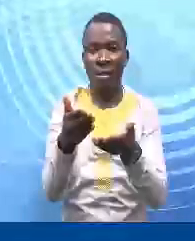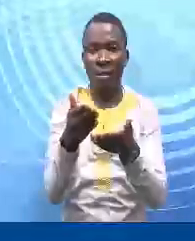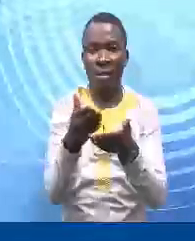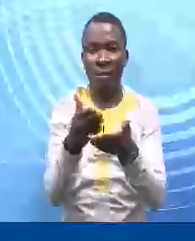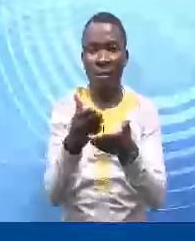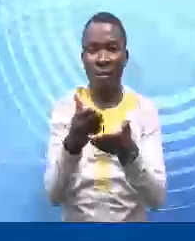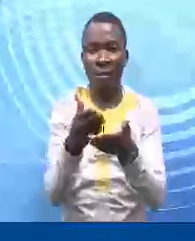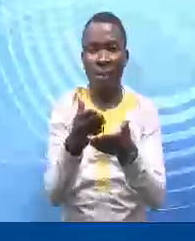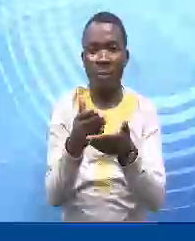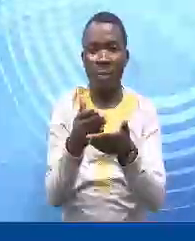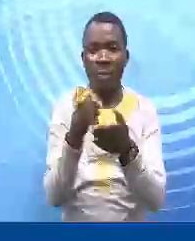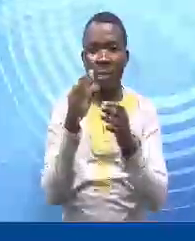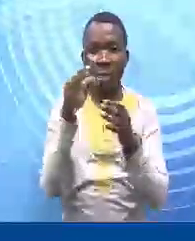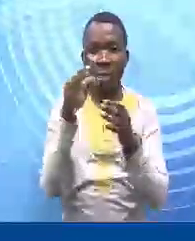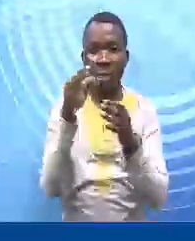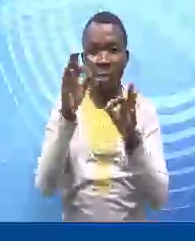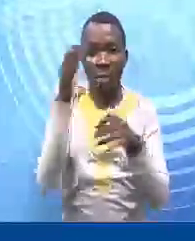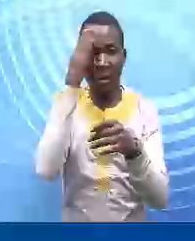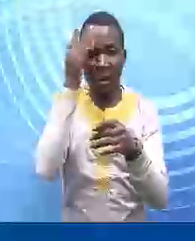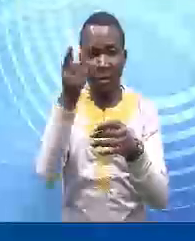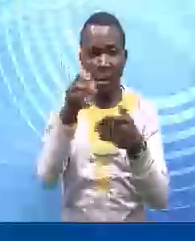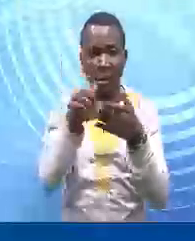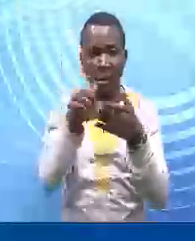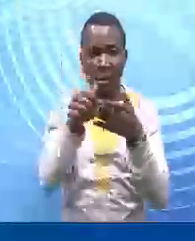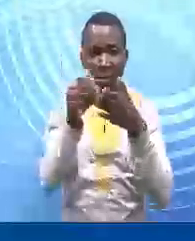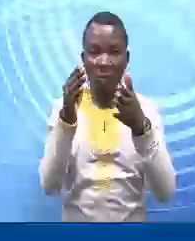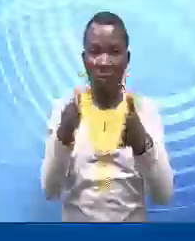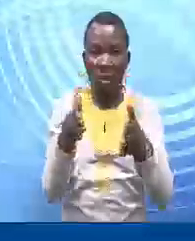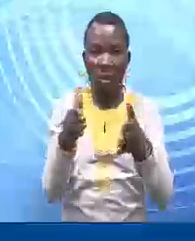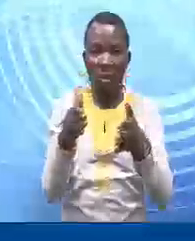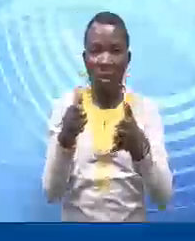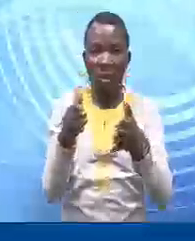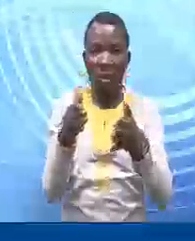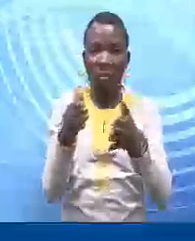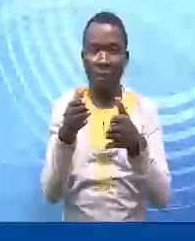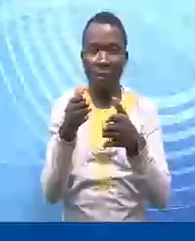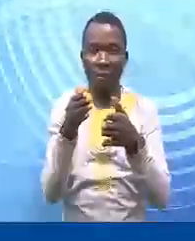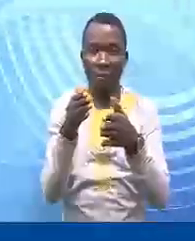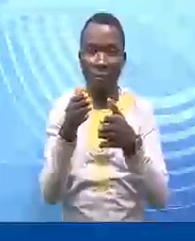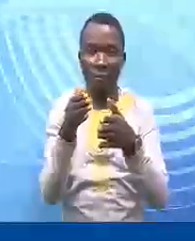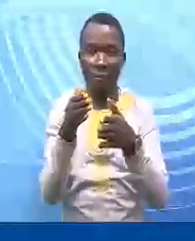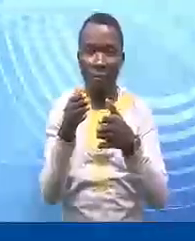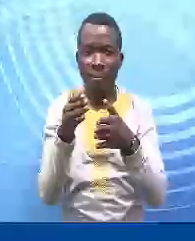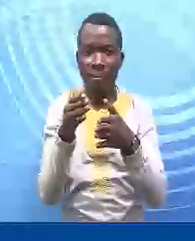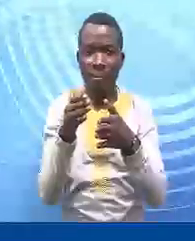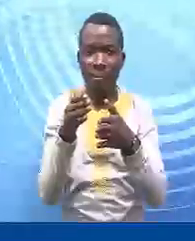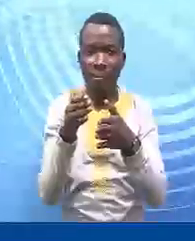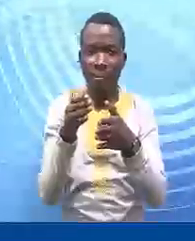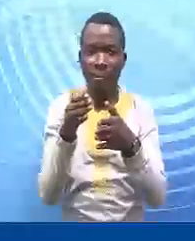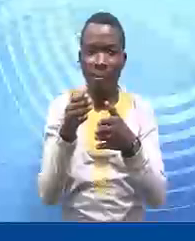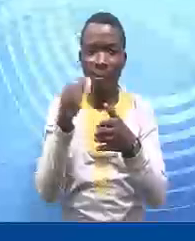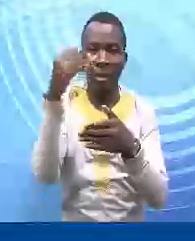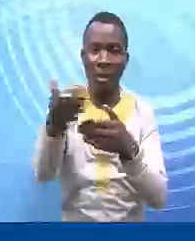ibi byanditswe n'umuyobozi. Isa byandikishije ajye humeka hanyuma